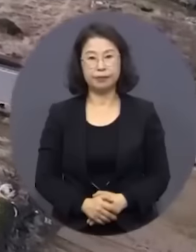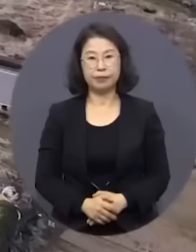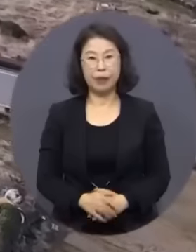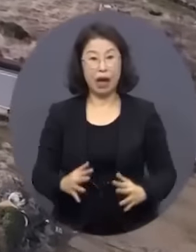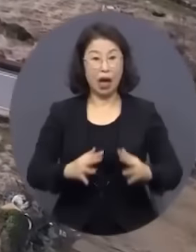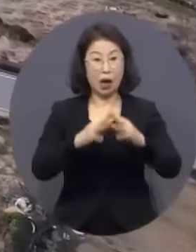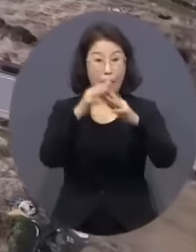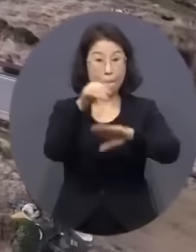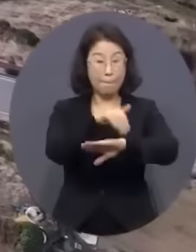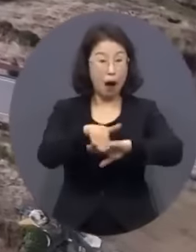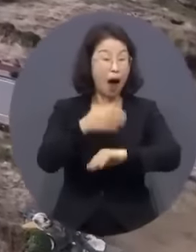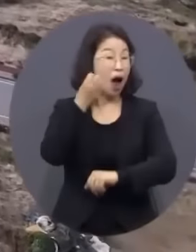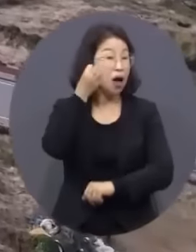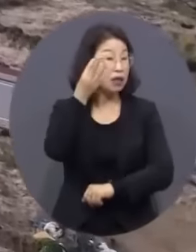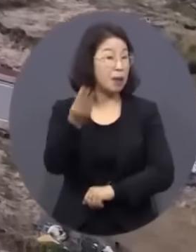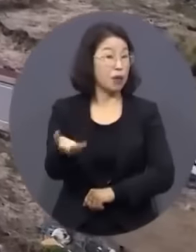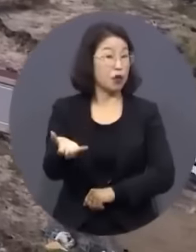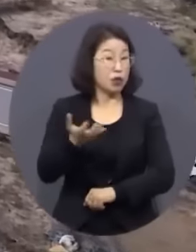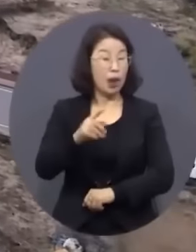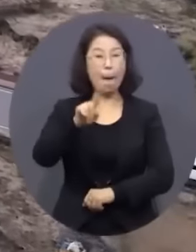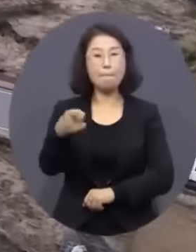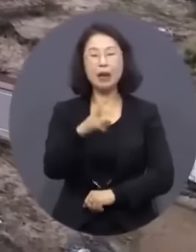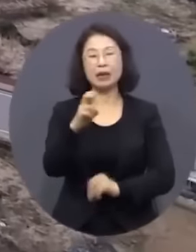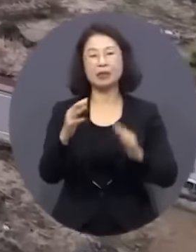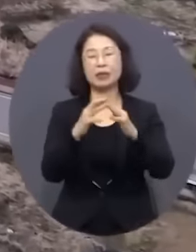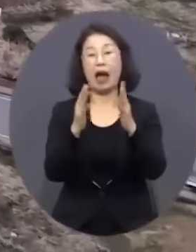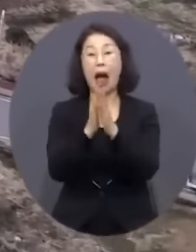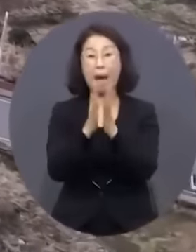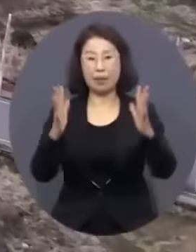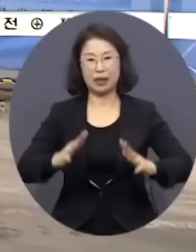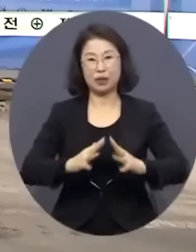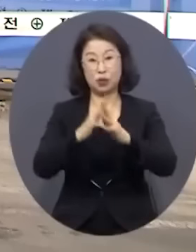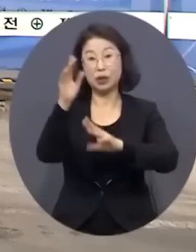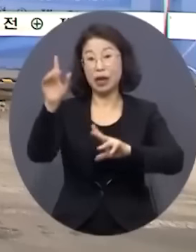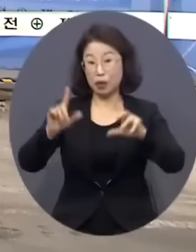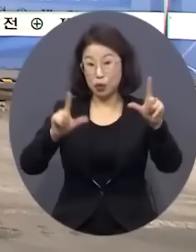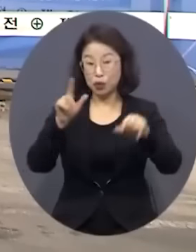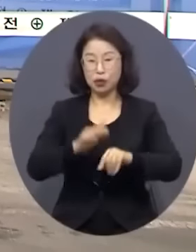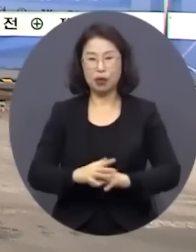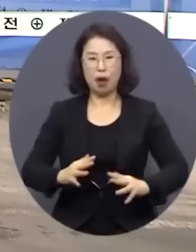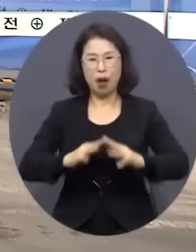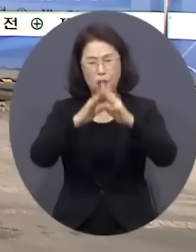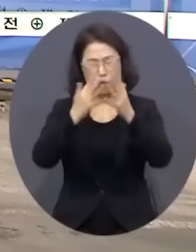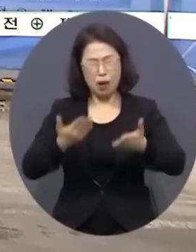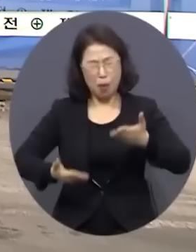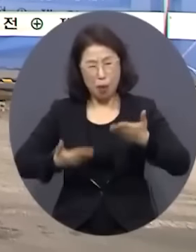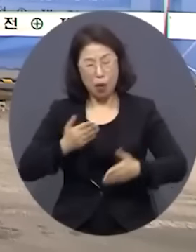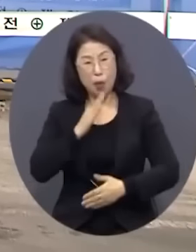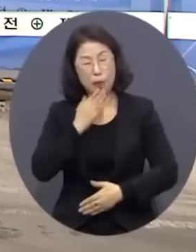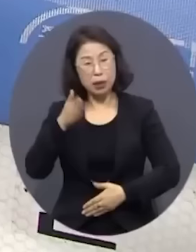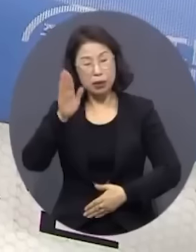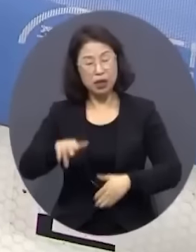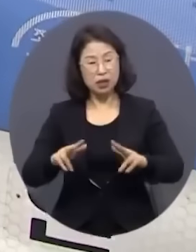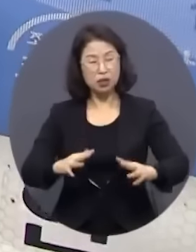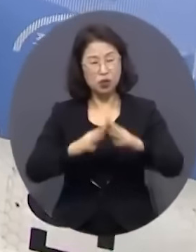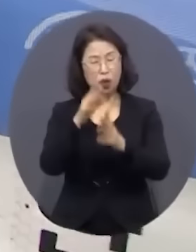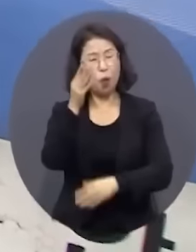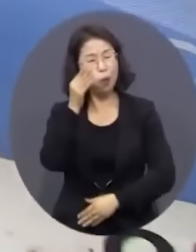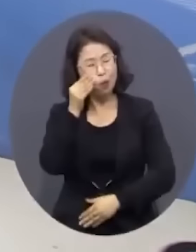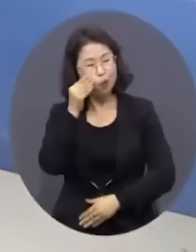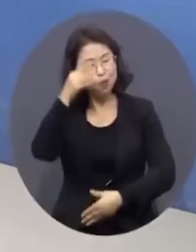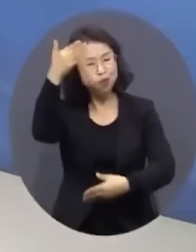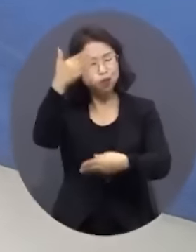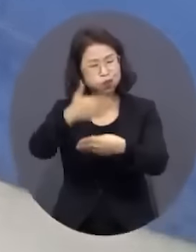준공 예정일을 석 달 앞둔 120세대 규모의 아파트 공사 현장. 공사가 한창이어야 할 시기지만 입구